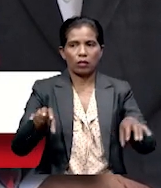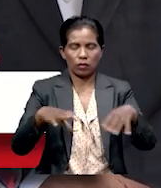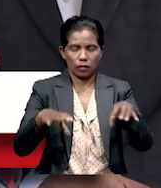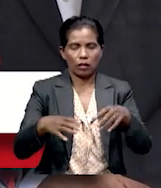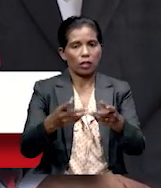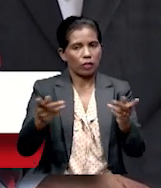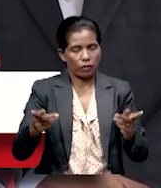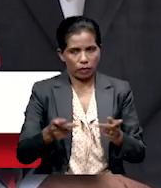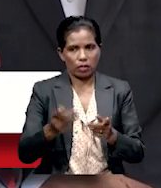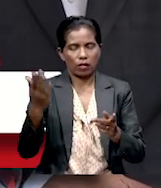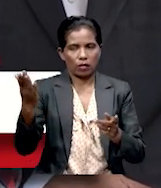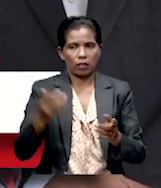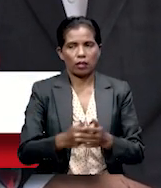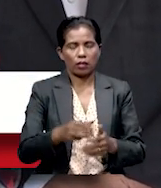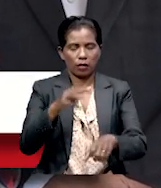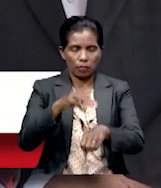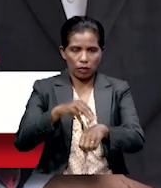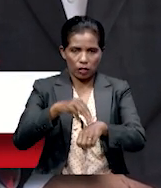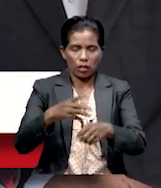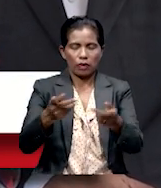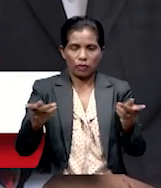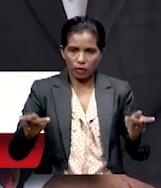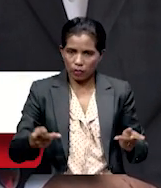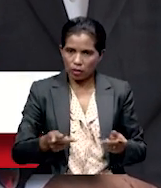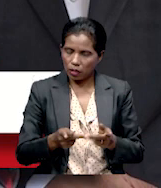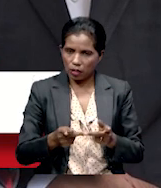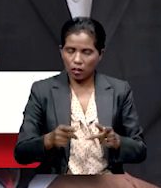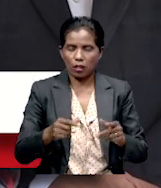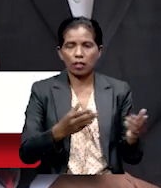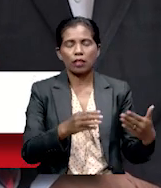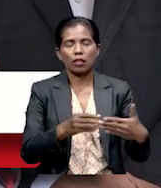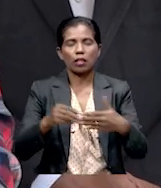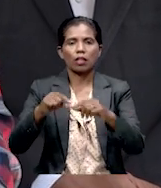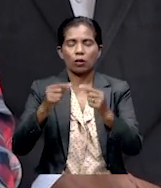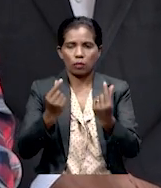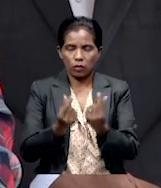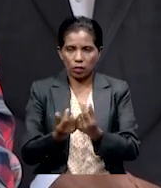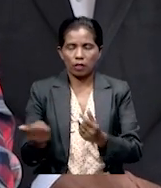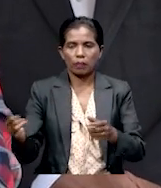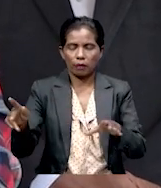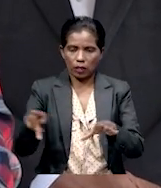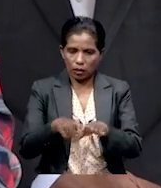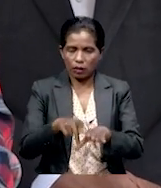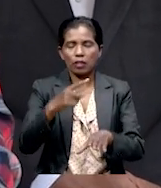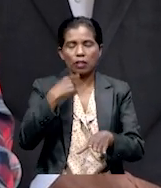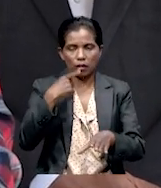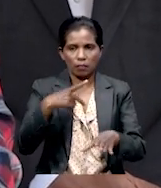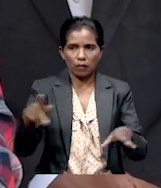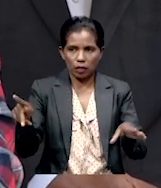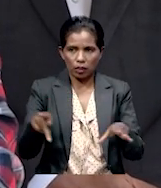terenu ba misa fati organiza grupu sir nebe atu partisipa se se deit mak